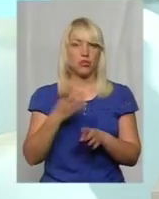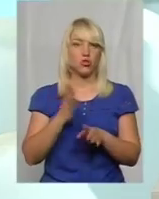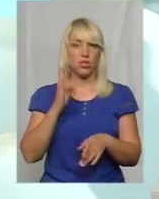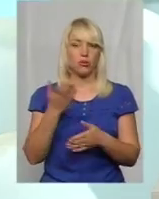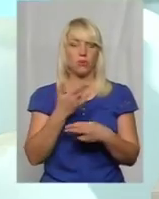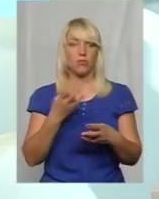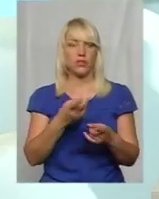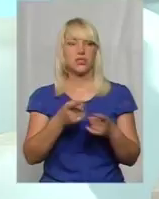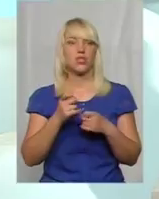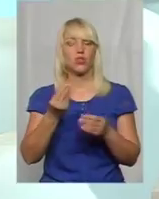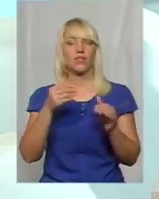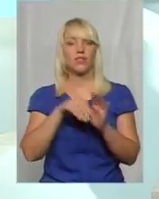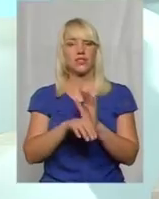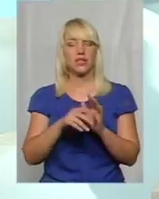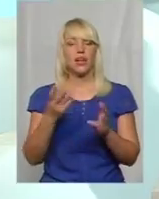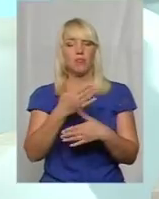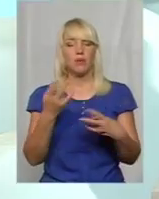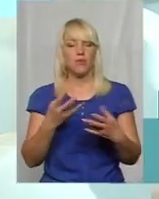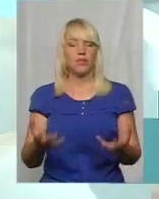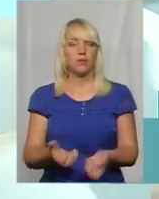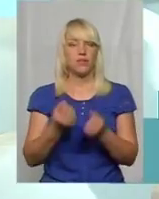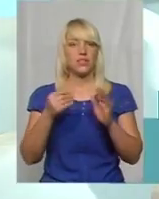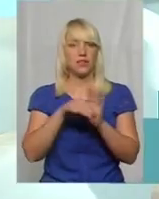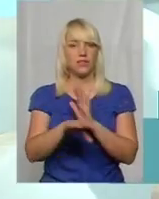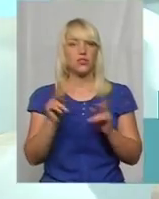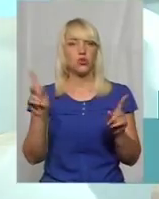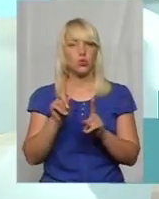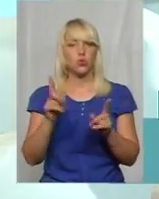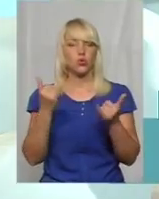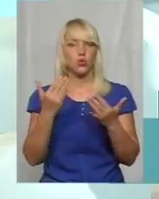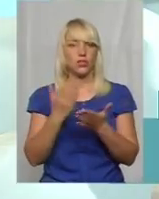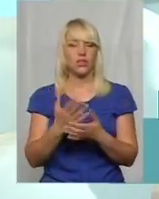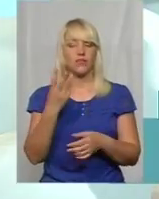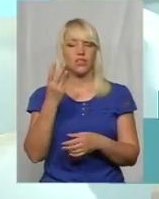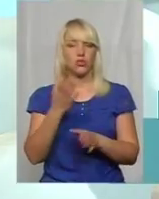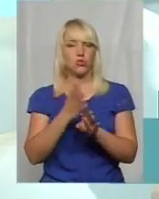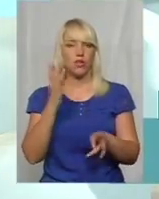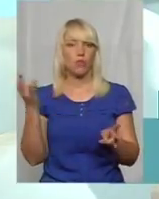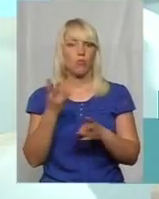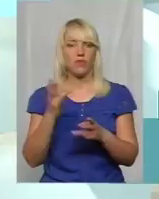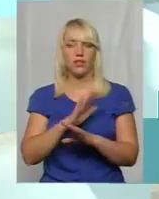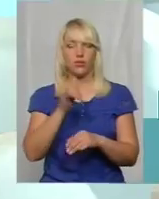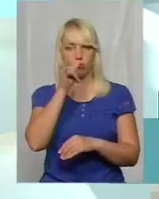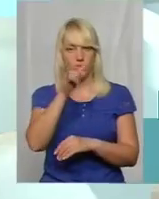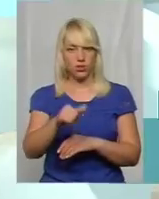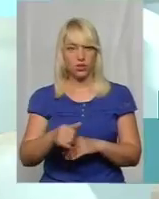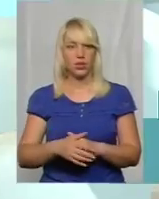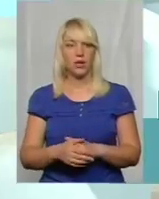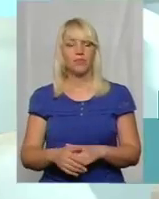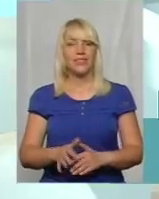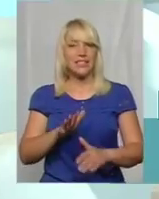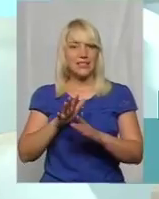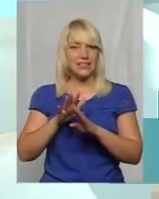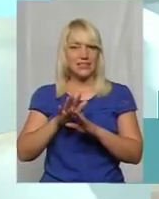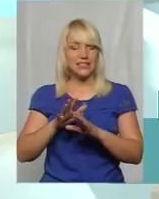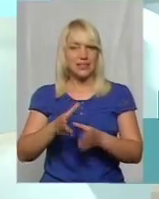залучати інвестора в другу чергу, ми маємо підтримувати інвестора, який вже сьогодні є, в третю чергу, ми маємо не допустити, скажімо, тиску